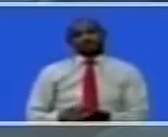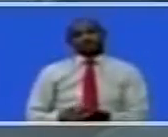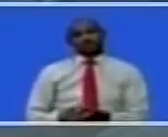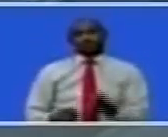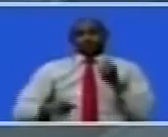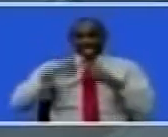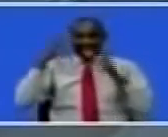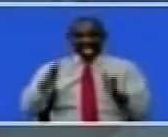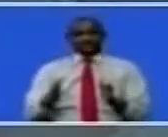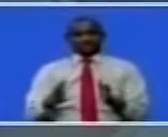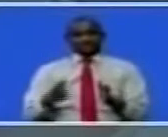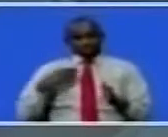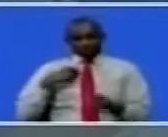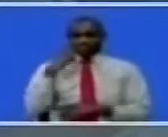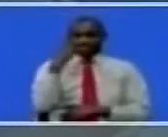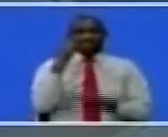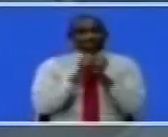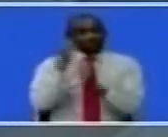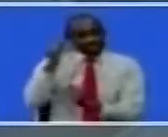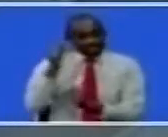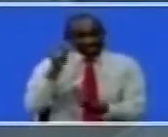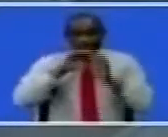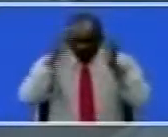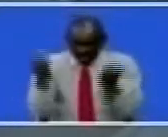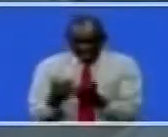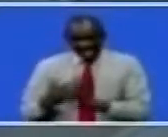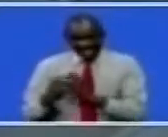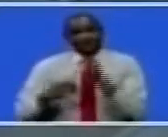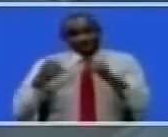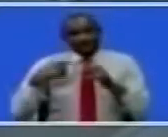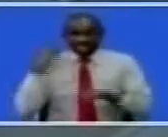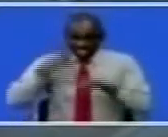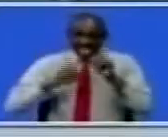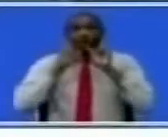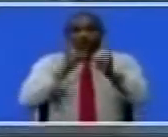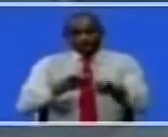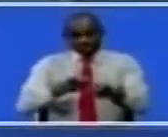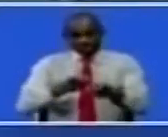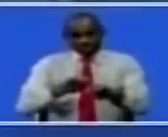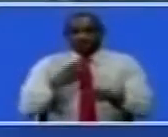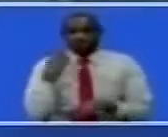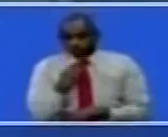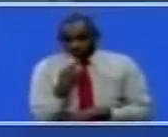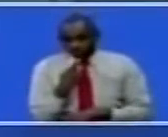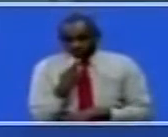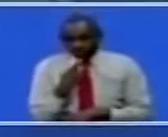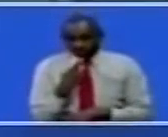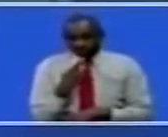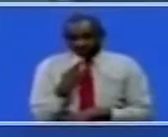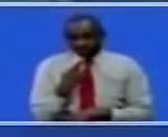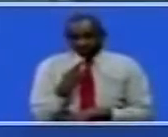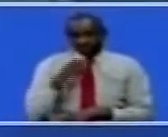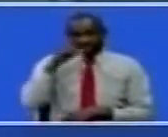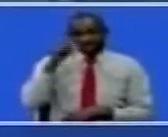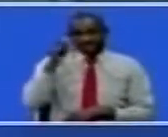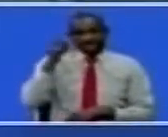The winner of the 2015 World Rugby Player of the Year Award is